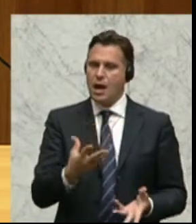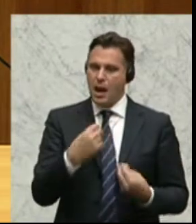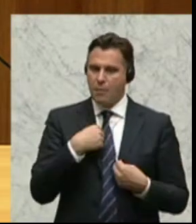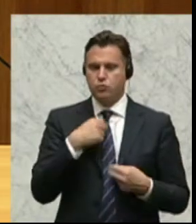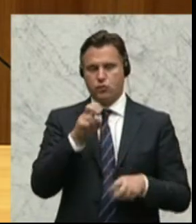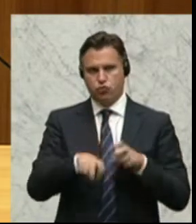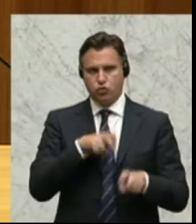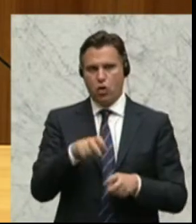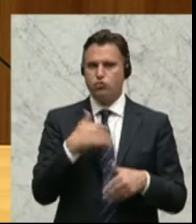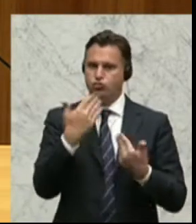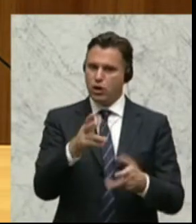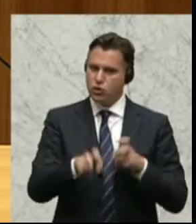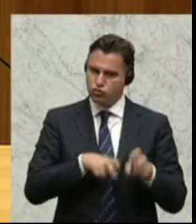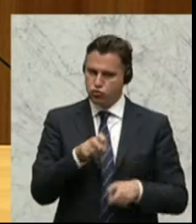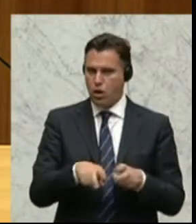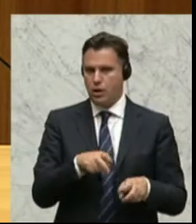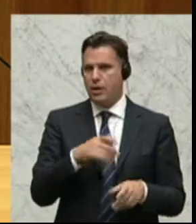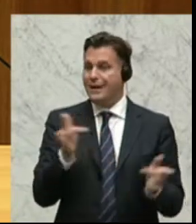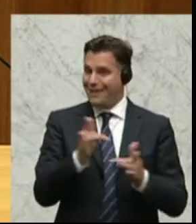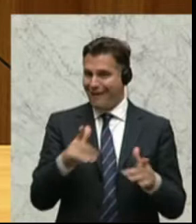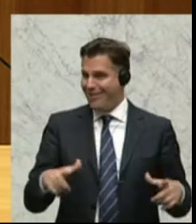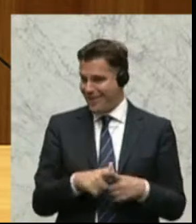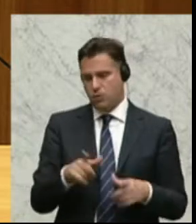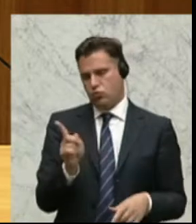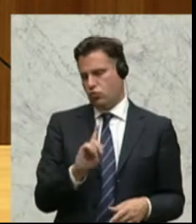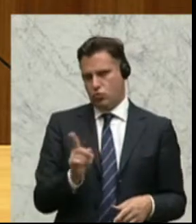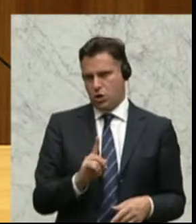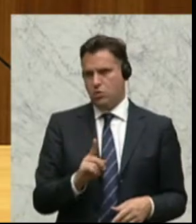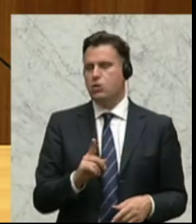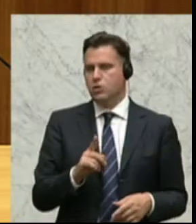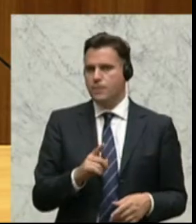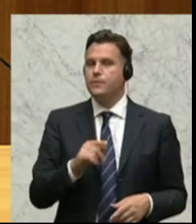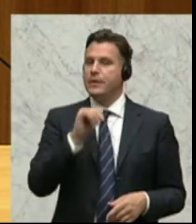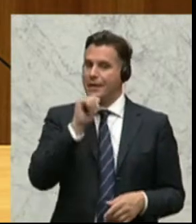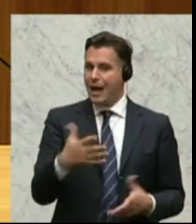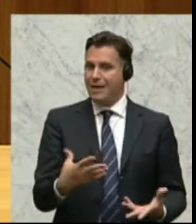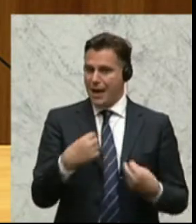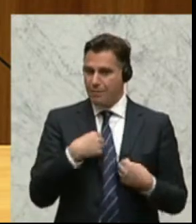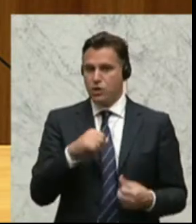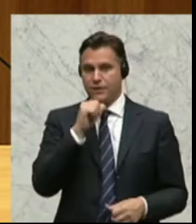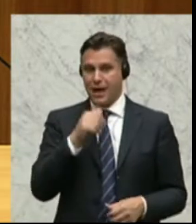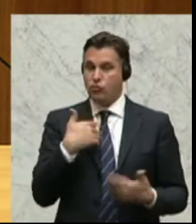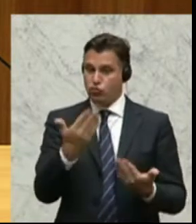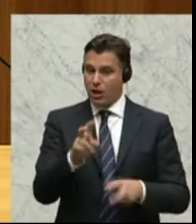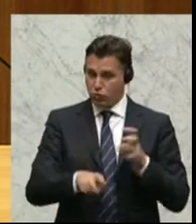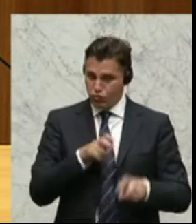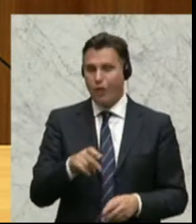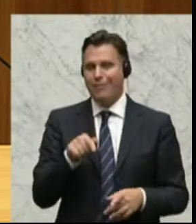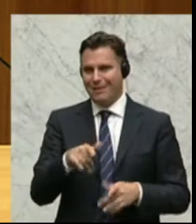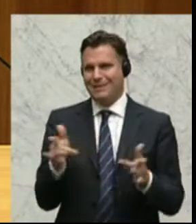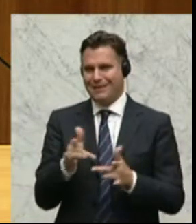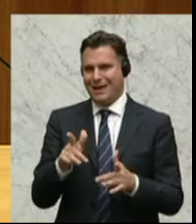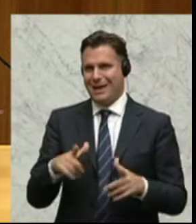ist auch nicht leistungsfeindlich. Im Gegenteil, es ist leistungsfeindlich, keine Erbschafts- und Schenkungssteuer zu haben. Ich zahle viel zu